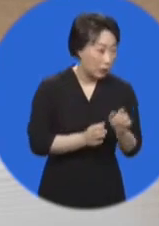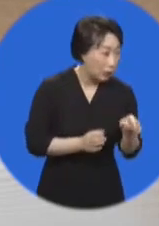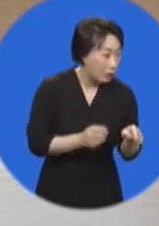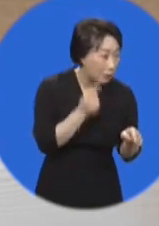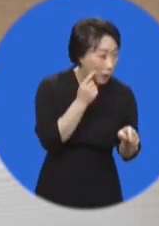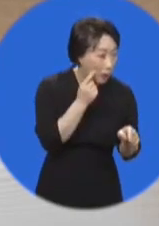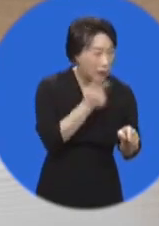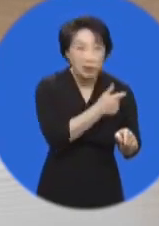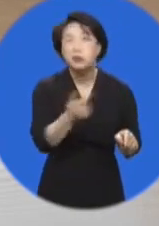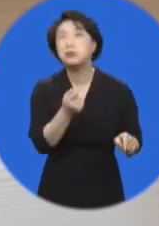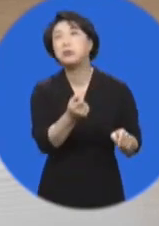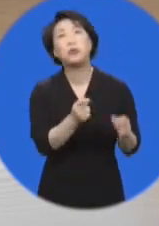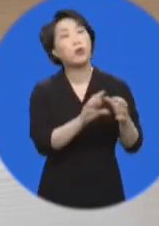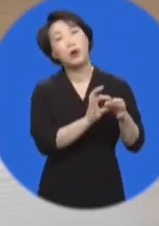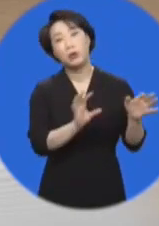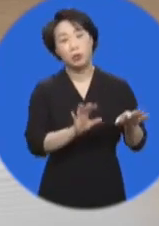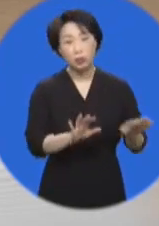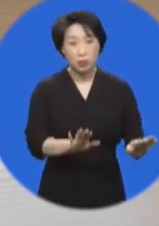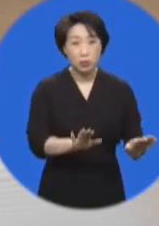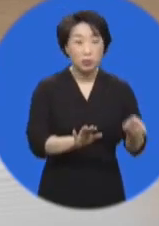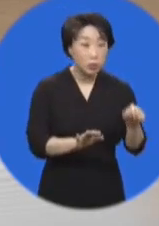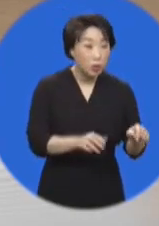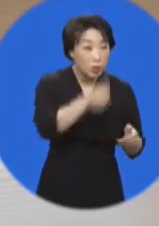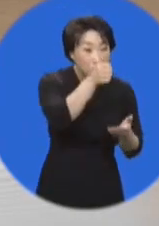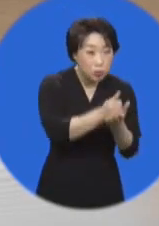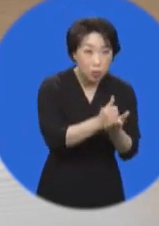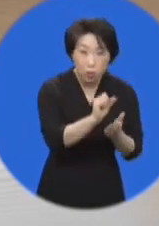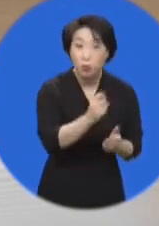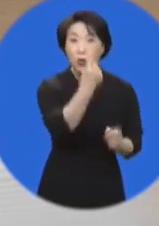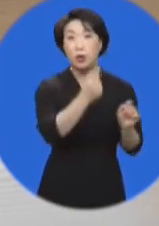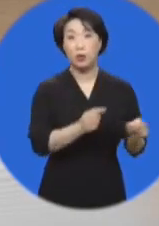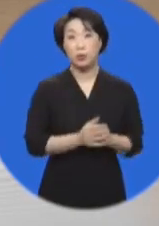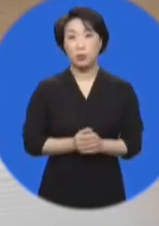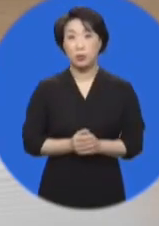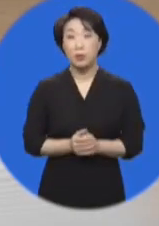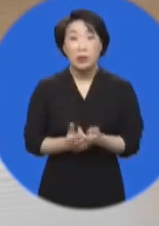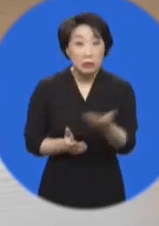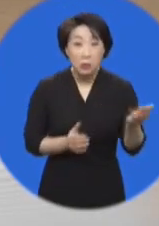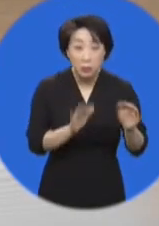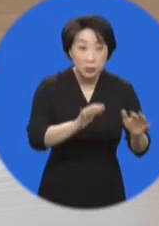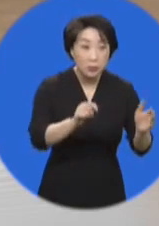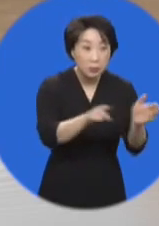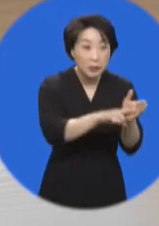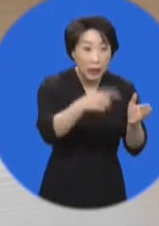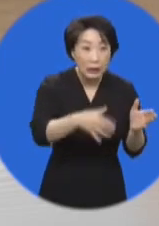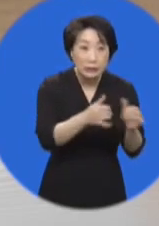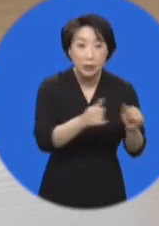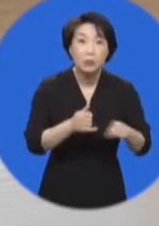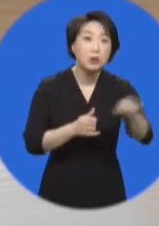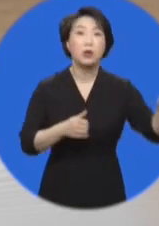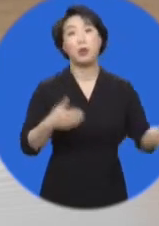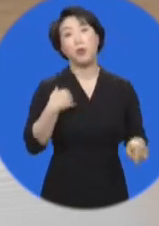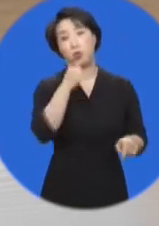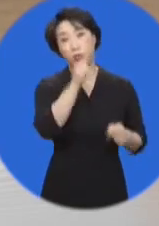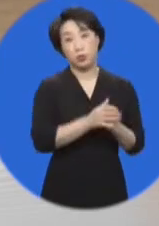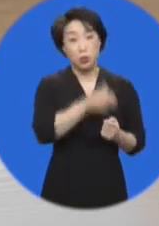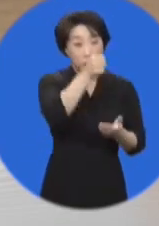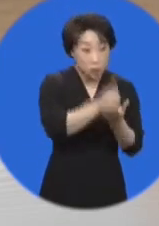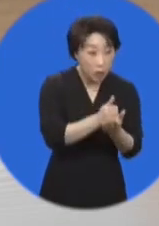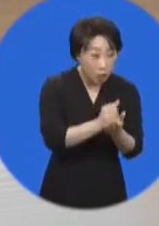전부 죽든 크든 죄에서 온다. 근데 세상 사람들은 그걸 몰라.